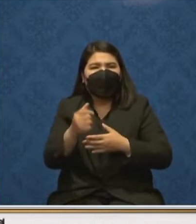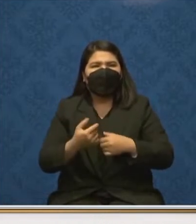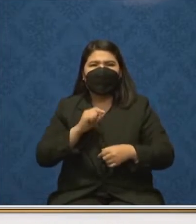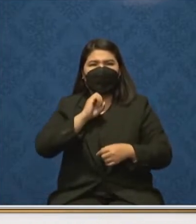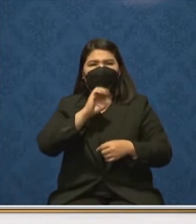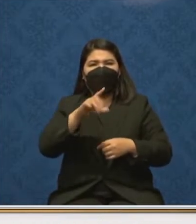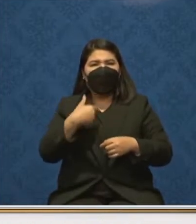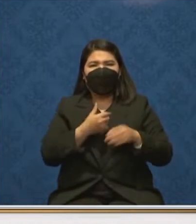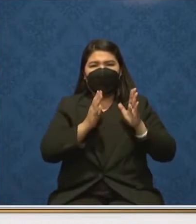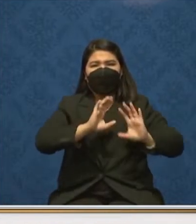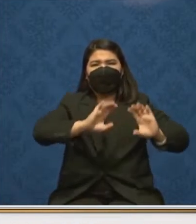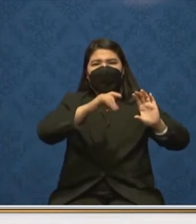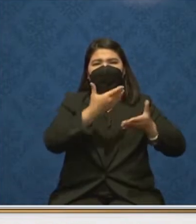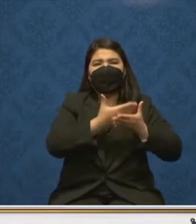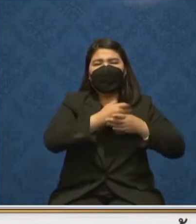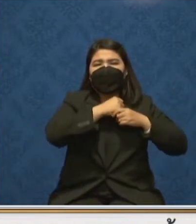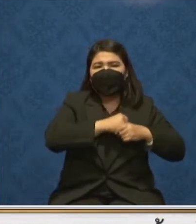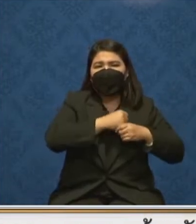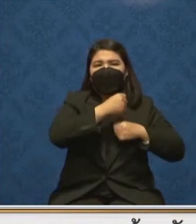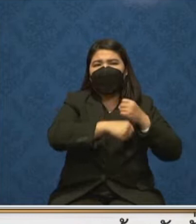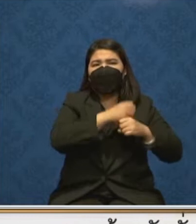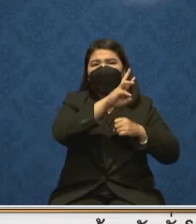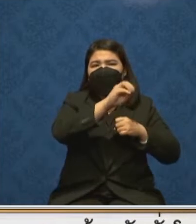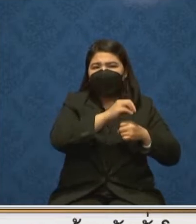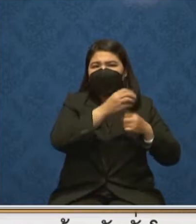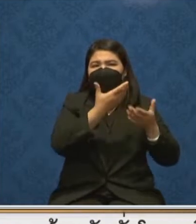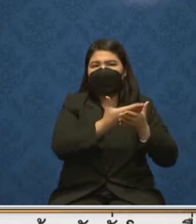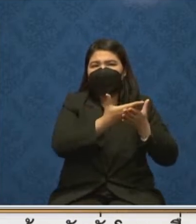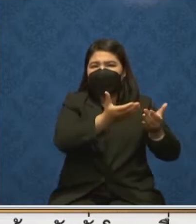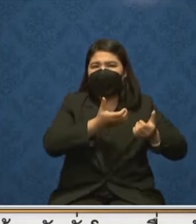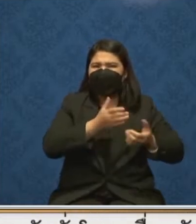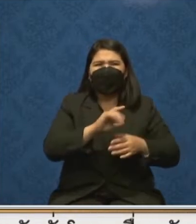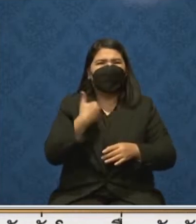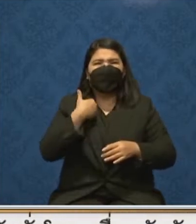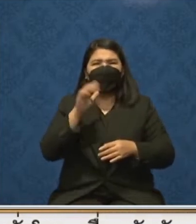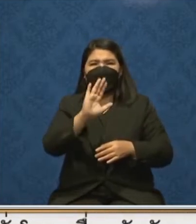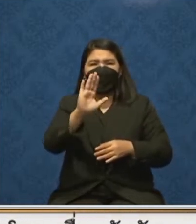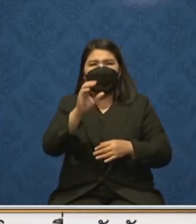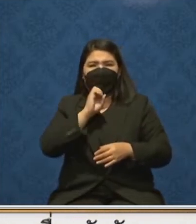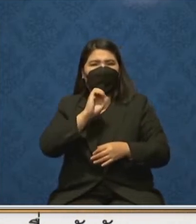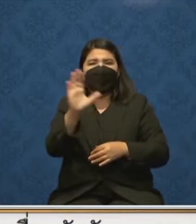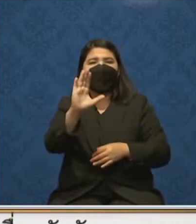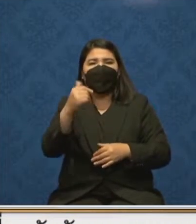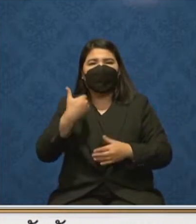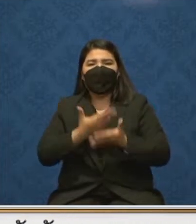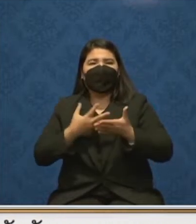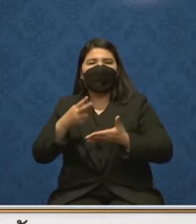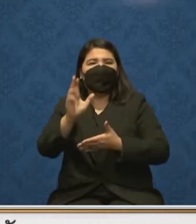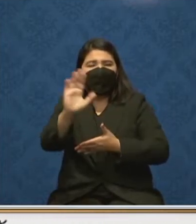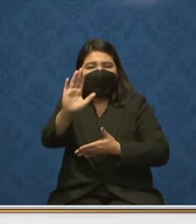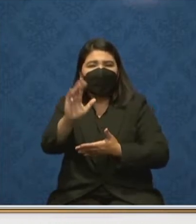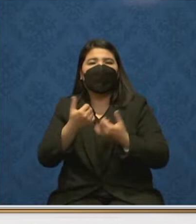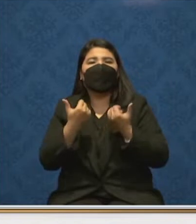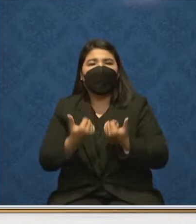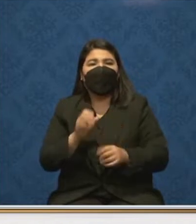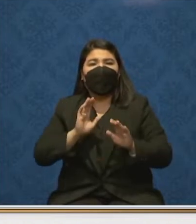Playstation แต่ละคนได้รบ energia Podnánต้ทำงานไม่มีบอกเลยวาจะต้องไปตัดไปลดอะไรเลยก็ต้องขอย้ำตรงนี้วาขอให้